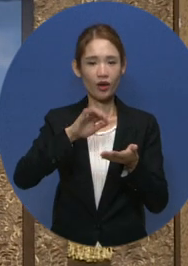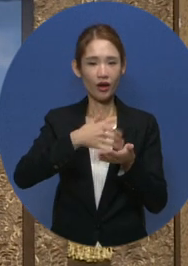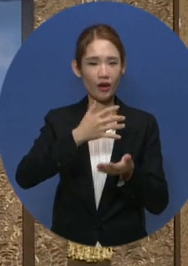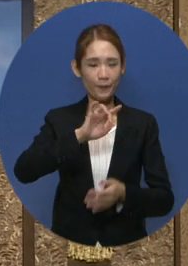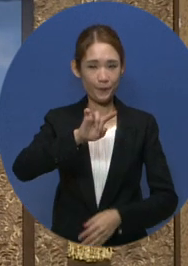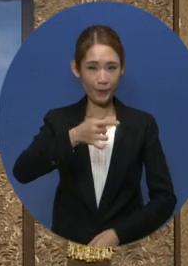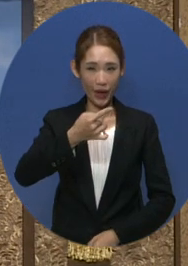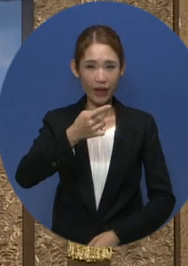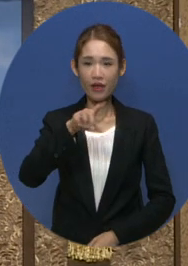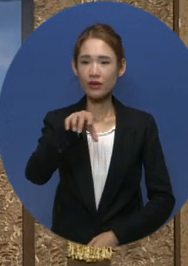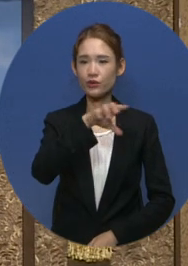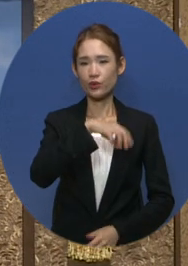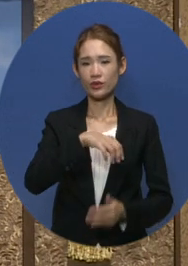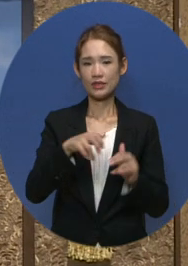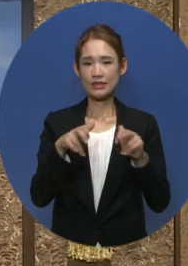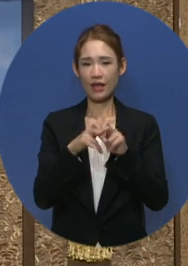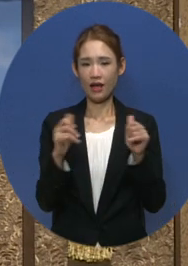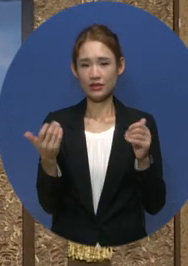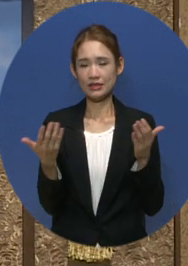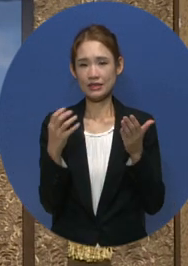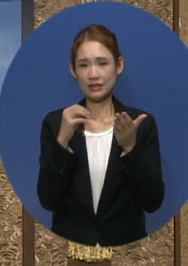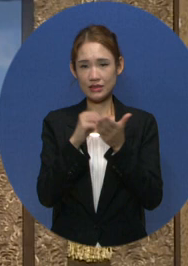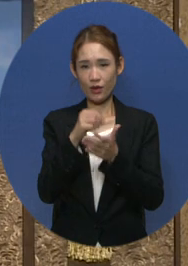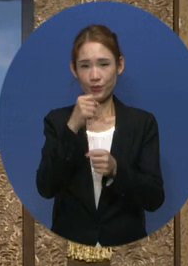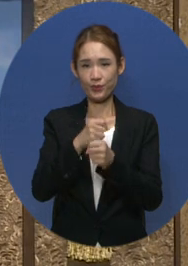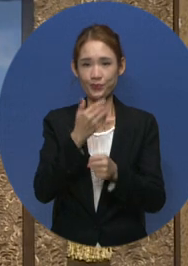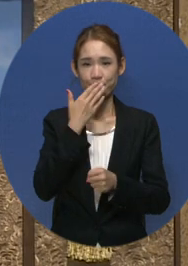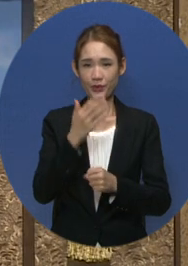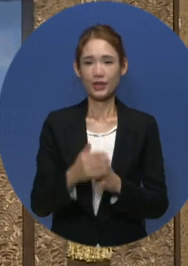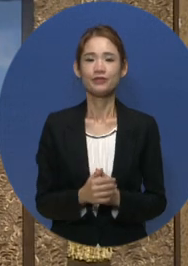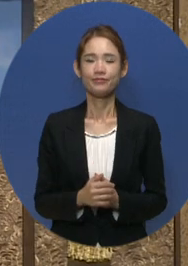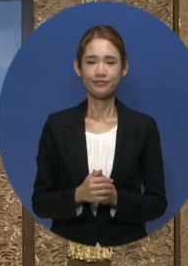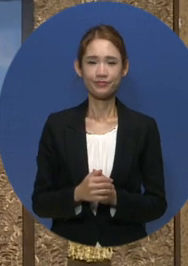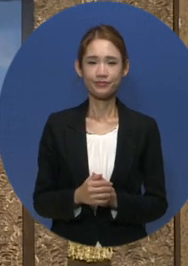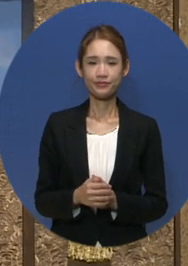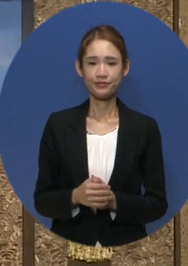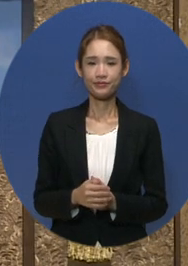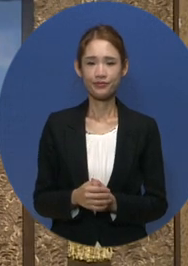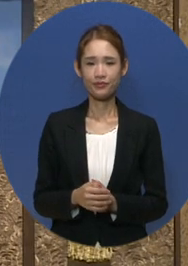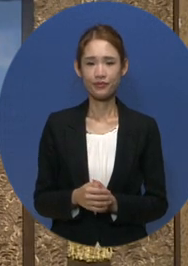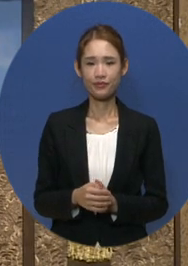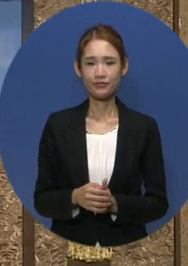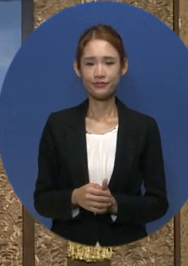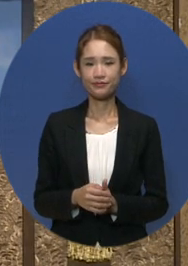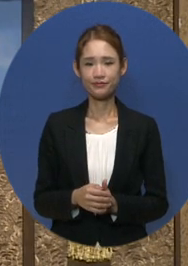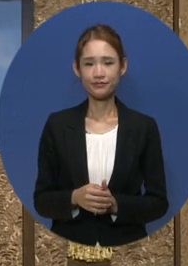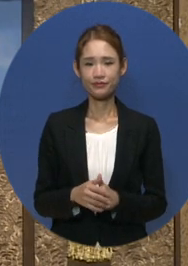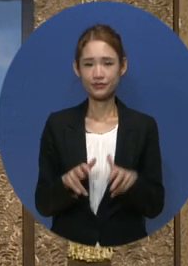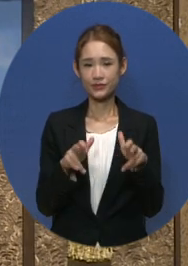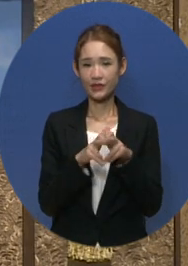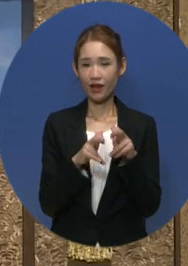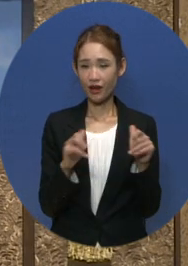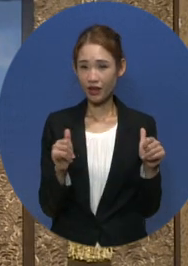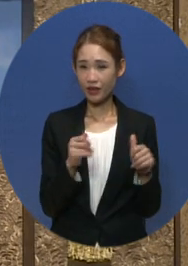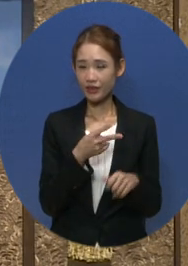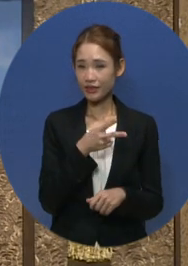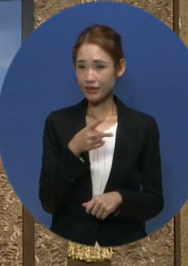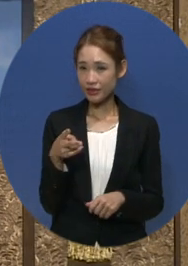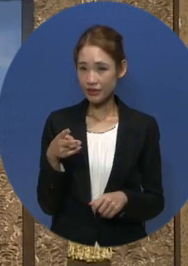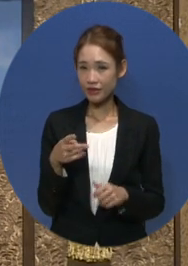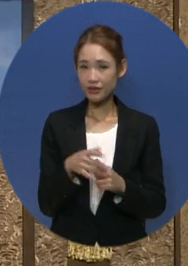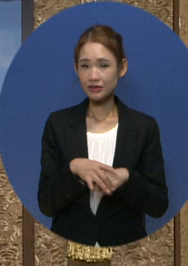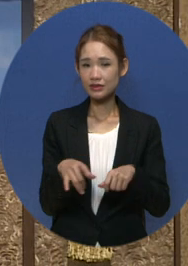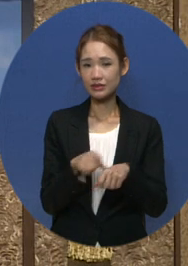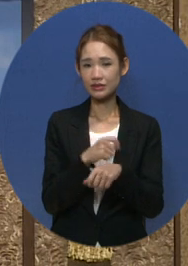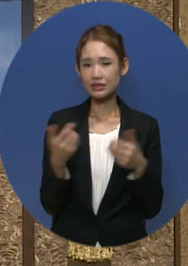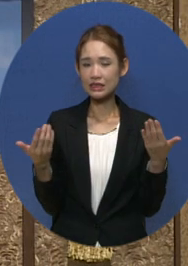되면 굉장히 많은 장애인 직업을 창출할 수 있고. 그러니까요. 예, 그리고 이제 또 장애인들은 그 특히